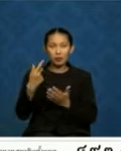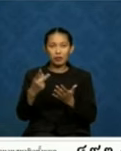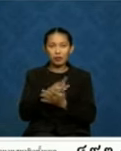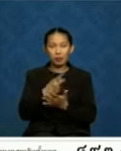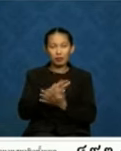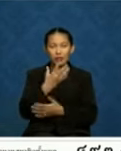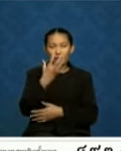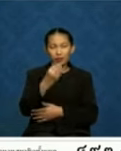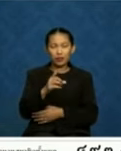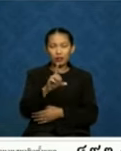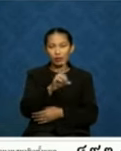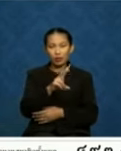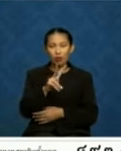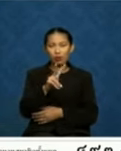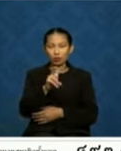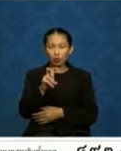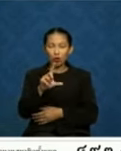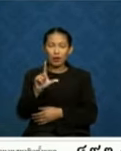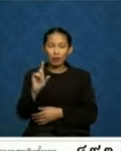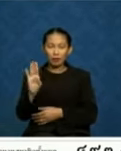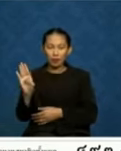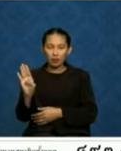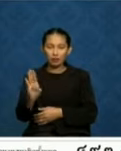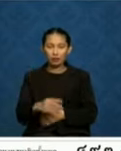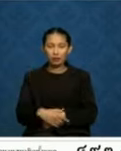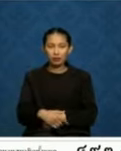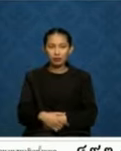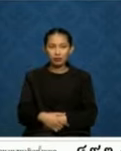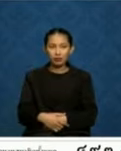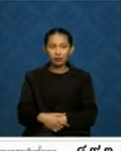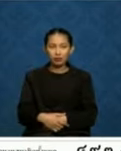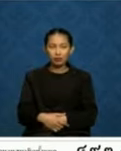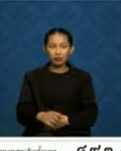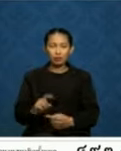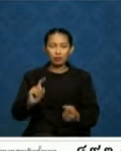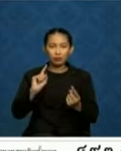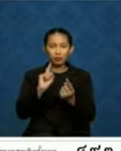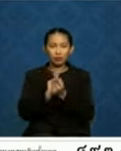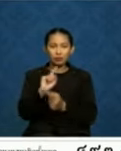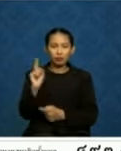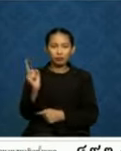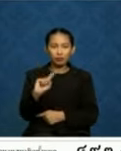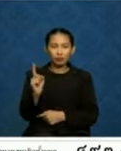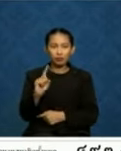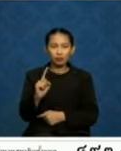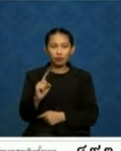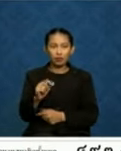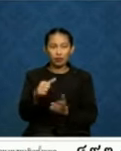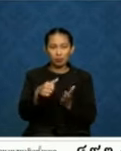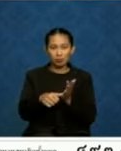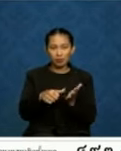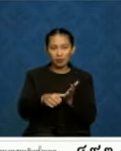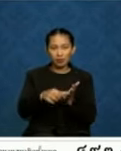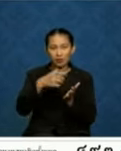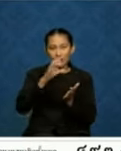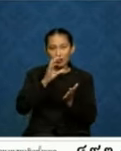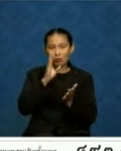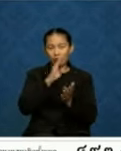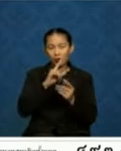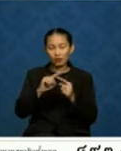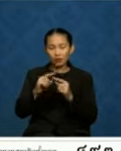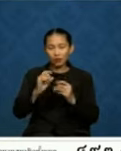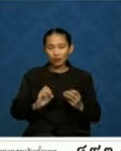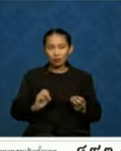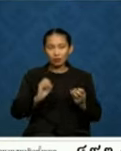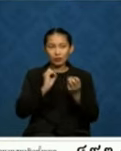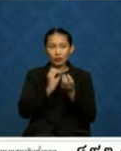พียง100ถึง200ล้านบาทเท่านั้นนะครับแสดงให้เห็นว่าการปรับภาษีสรรพสามิตมีผลกระ